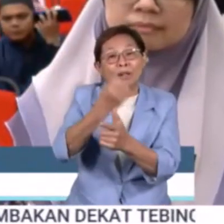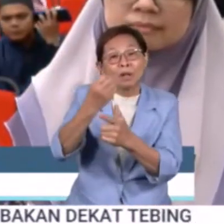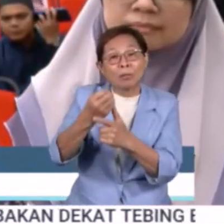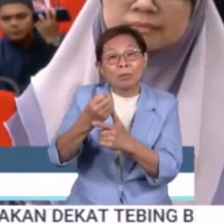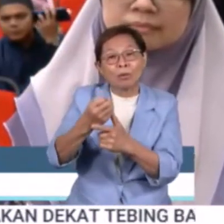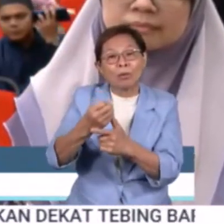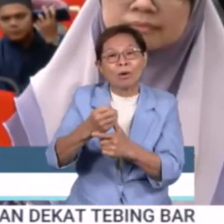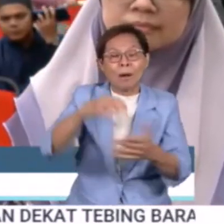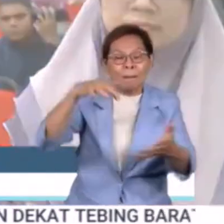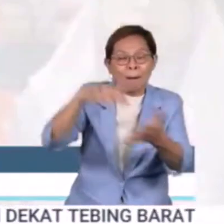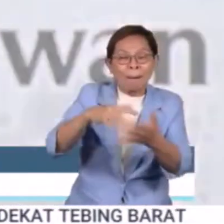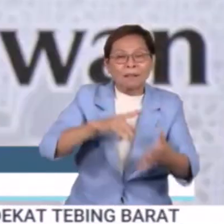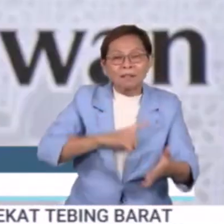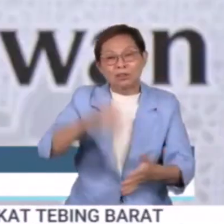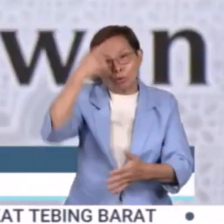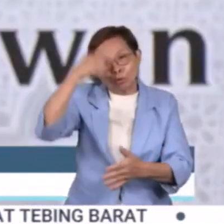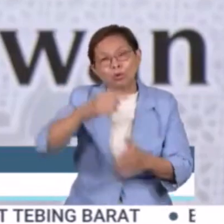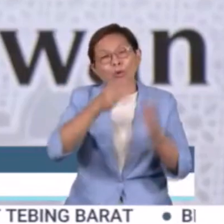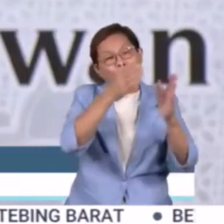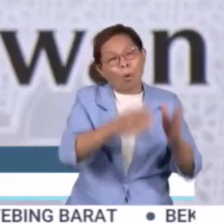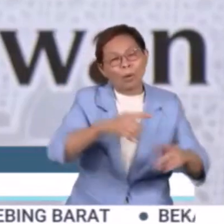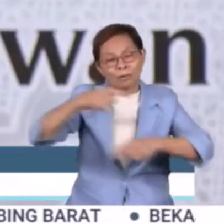kelas-kelas pengajian Islam untuk mualaf.